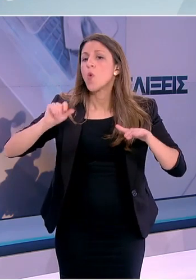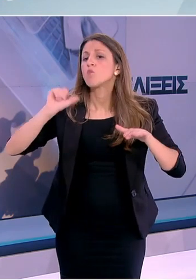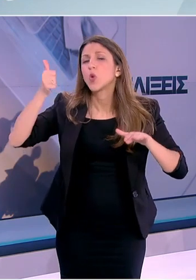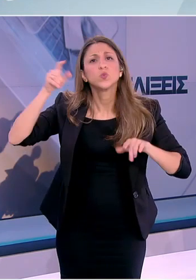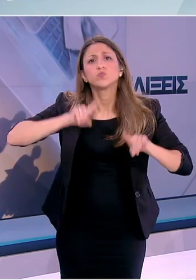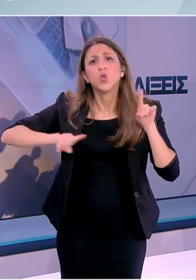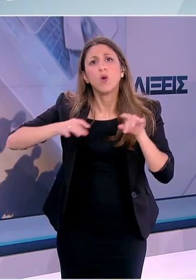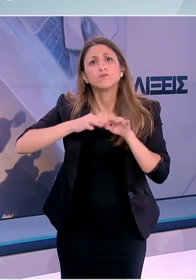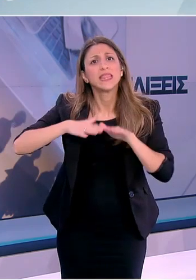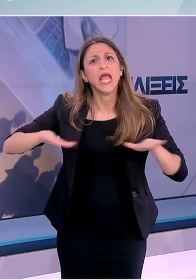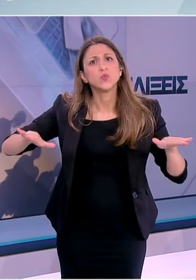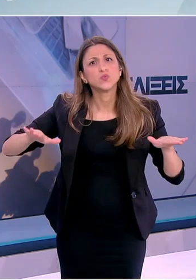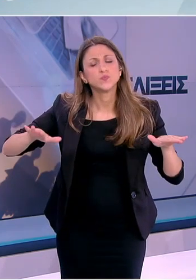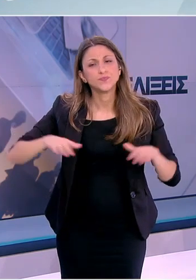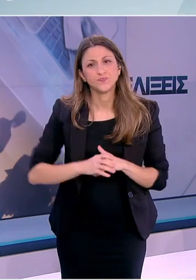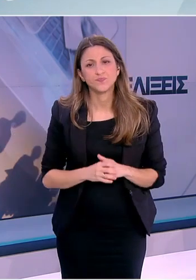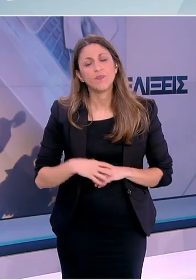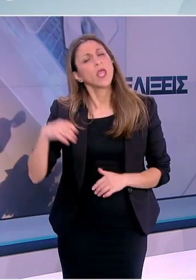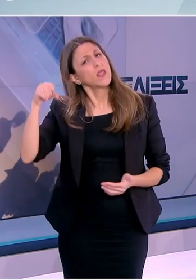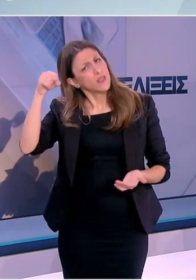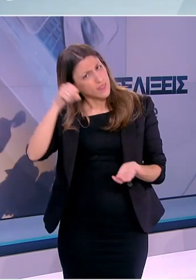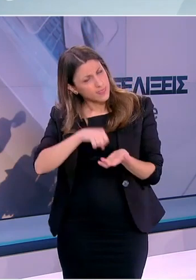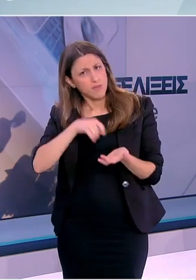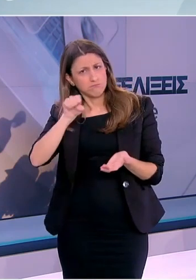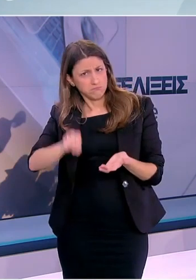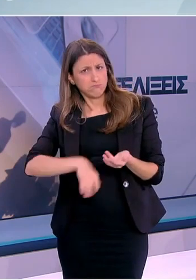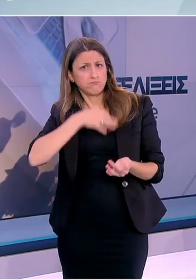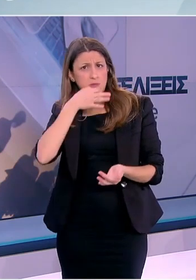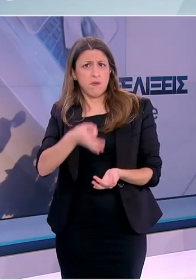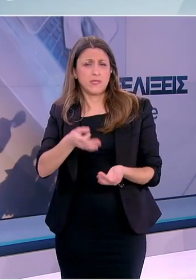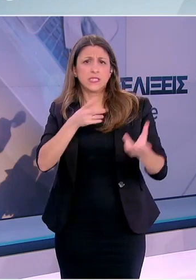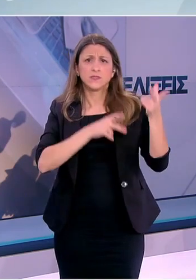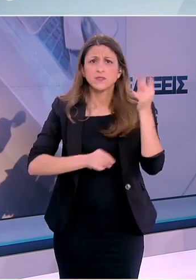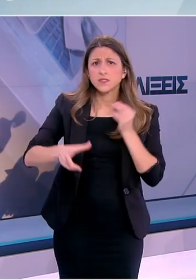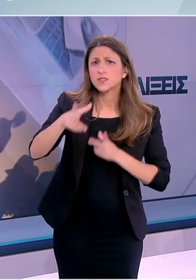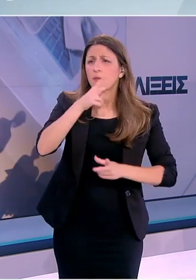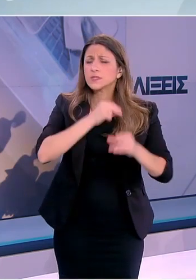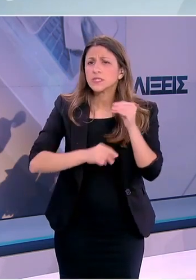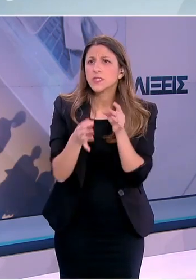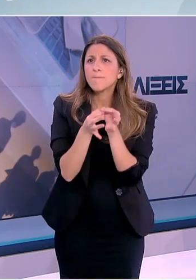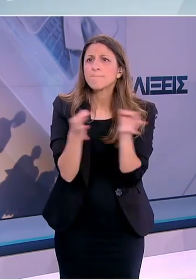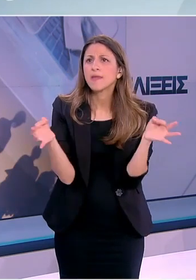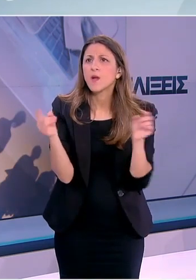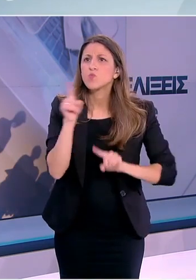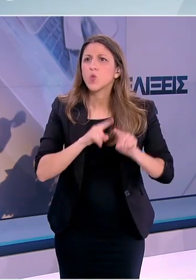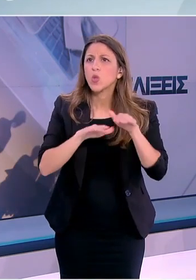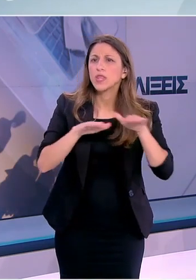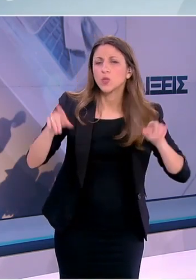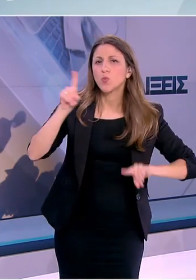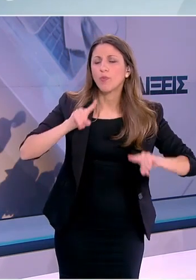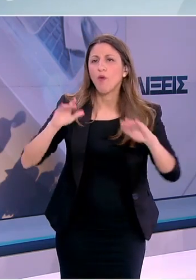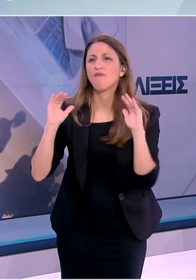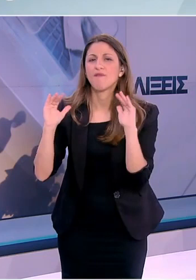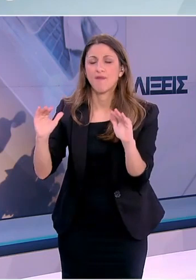Φυσικά και το εξετάζουμε, το είπα και προηγουμένως, και φυσικά και οργανωνόμαστε όλο και περισσότερο. Και υπάρχει ένας σχεδιασμός, ο